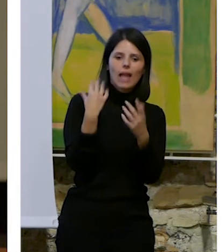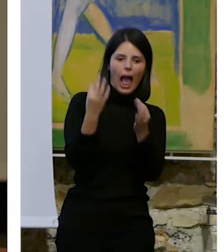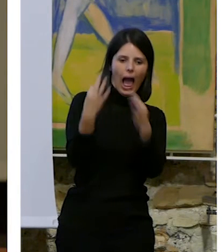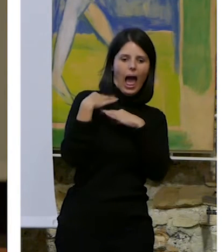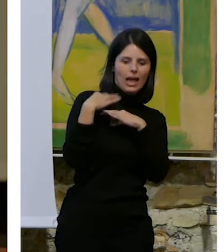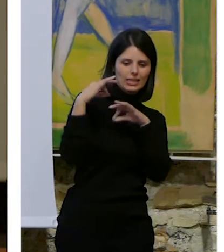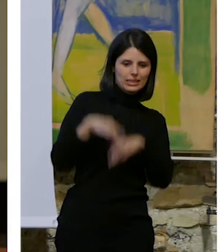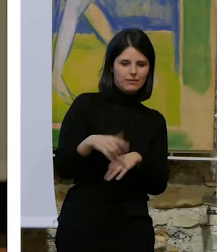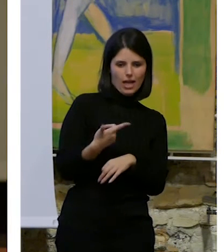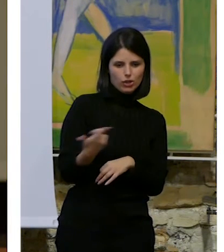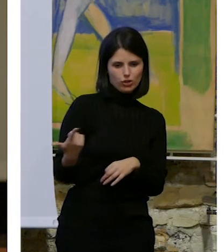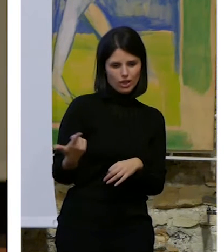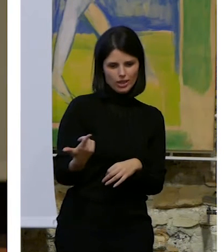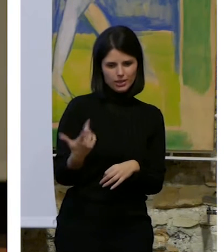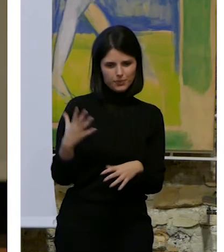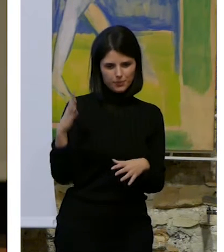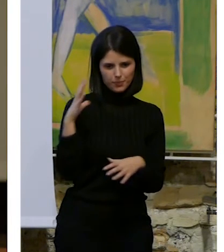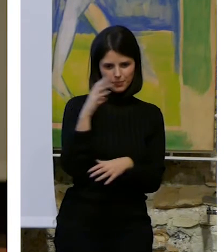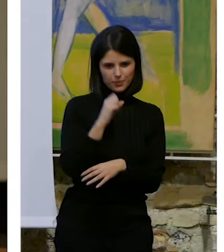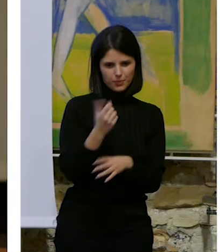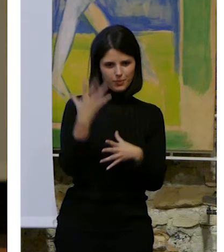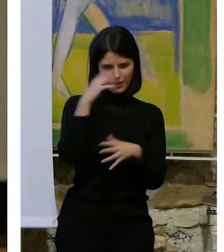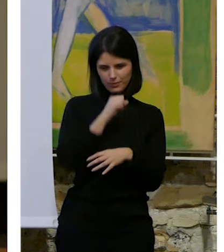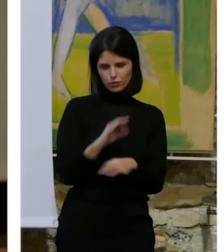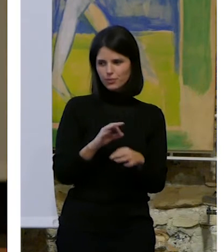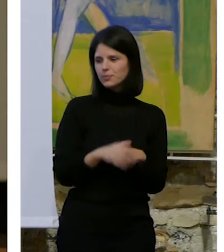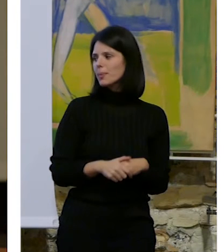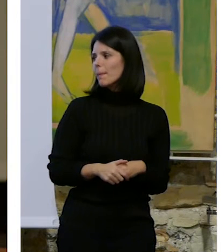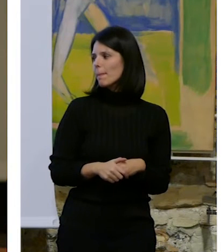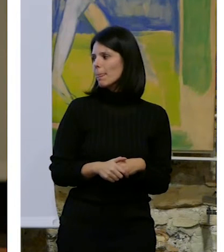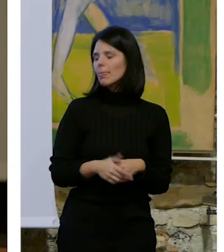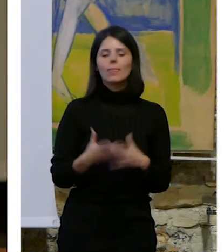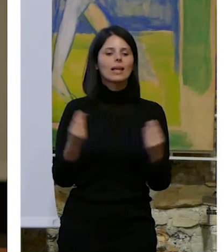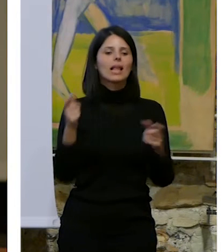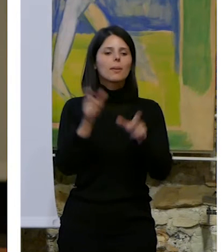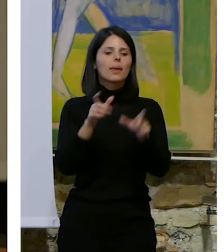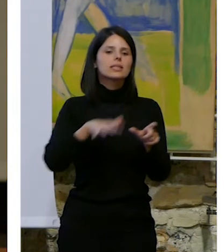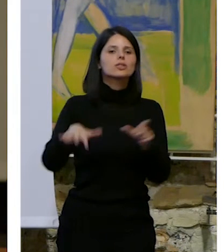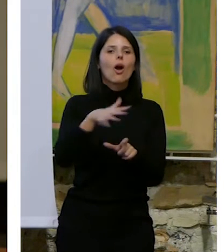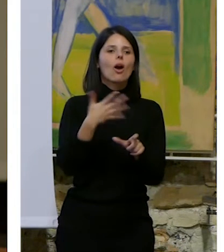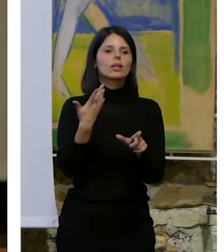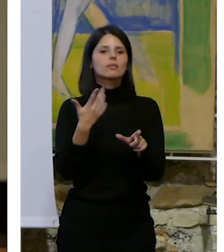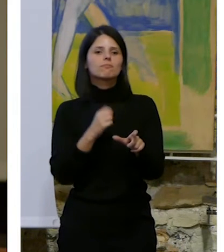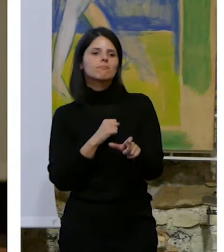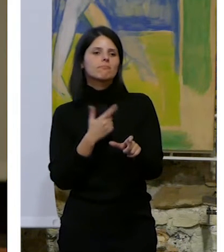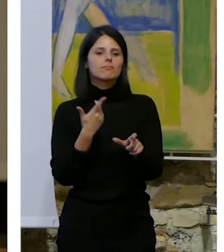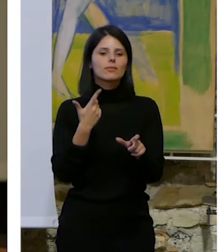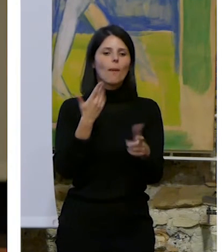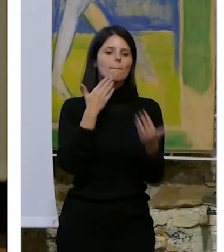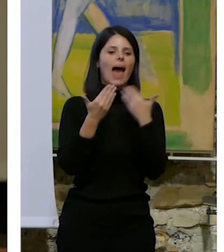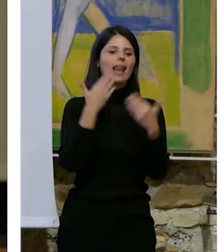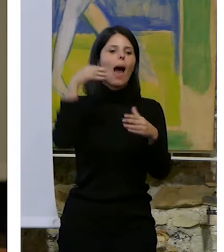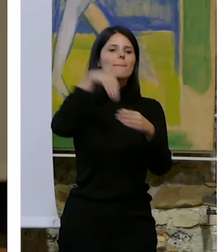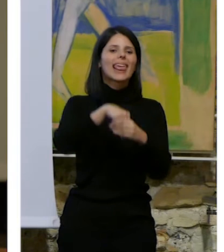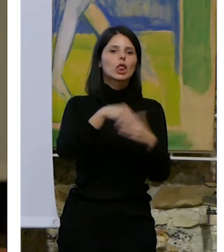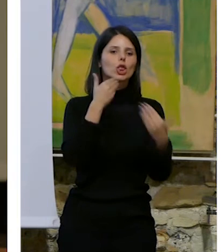questo, scusate la citazione inelegante su tutte le persone che si dedicano con passione alla propria sopravvivenza in Parlamento, ma